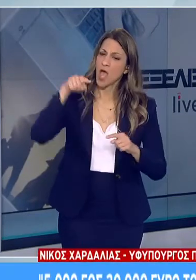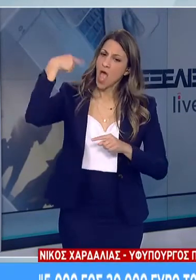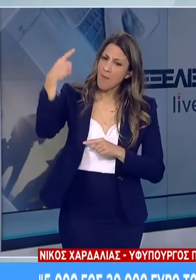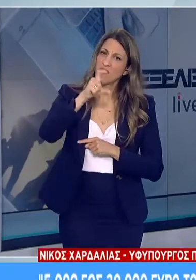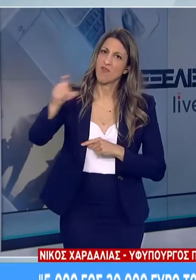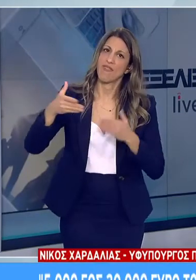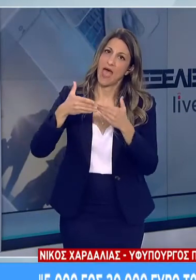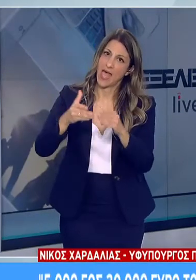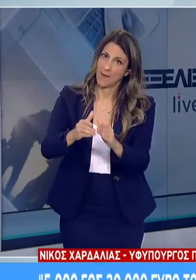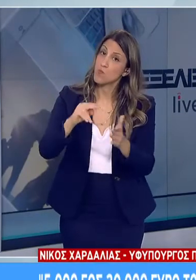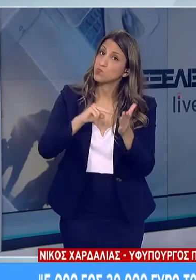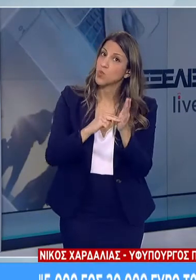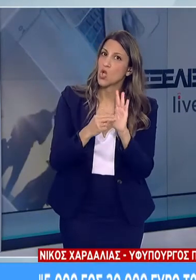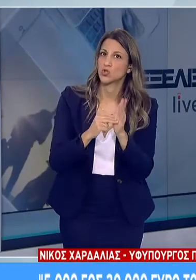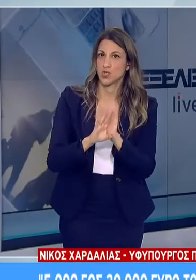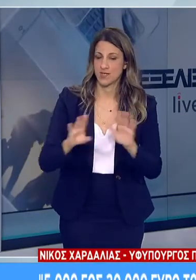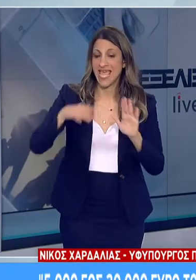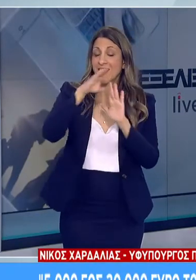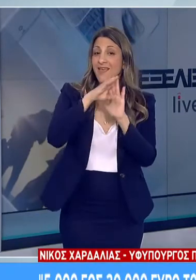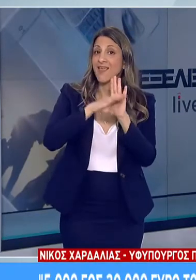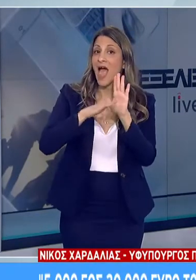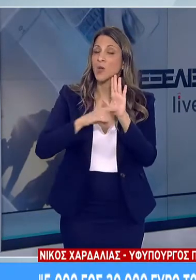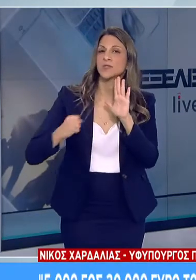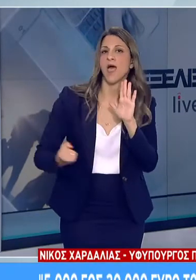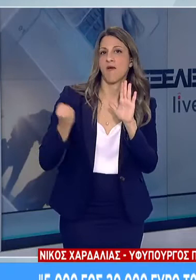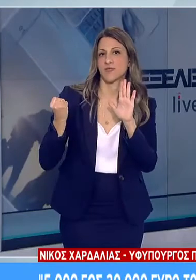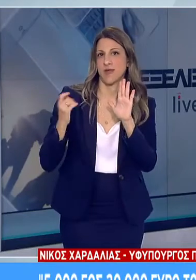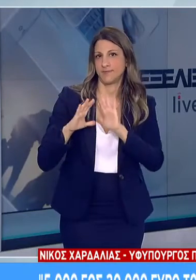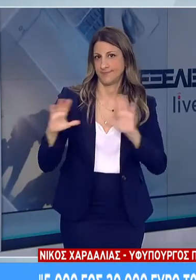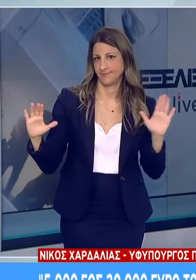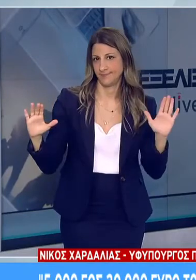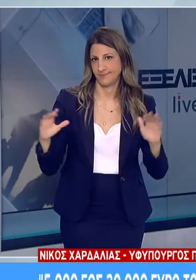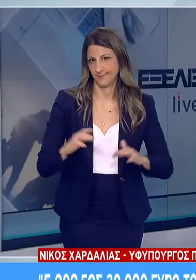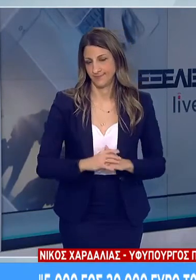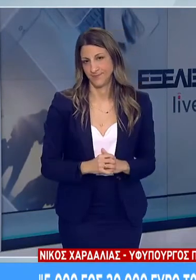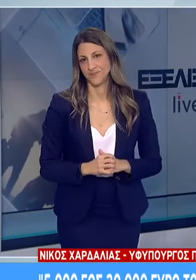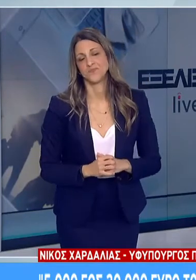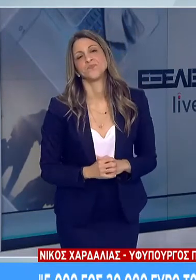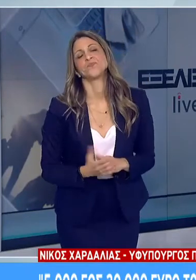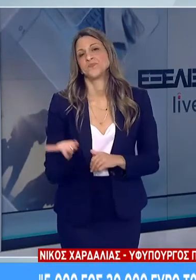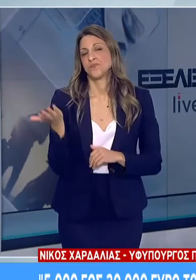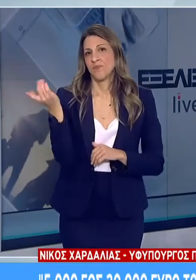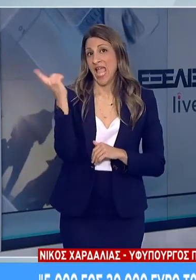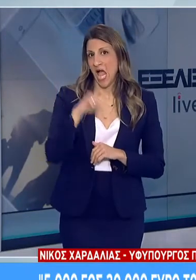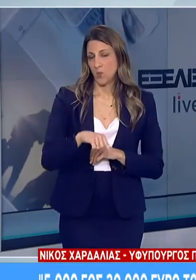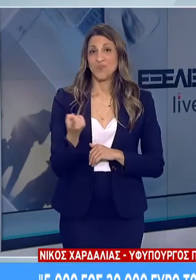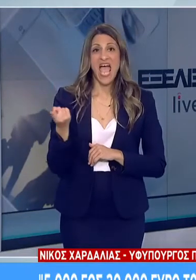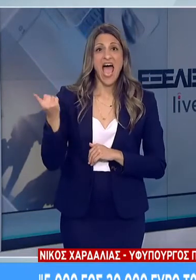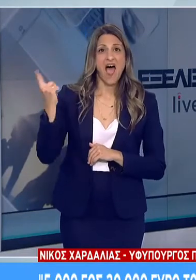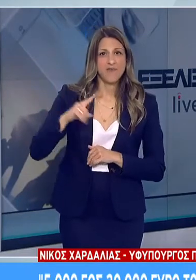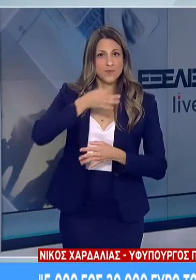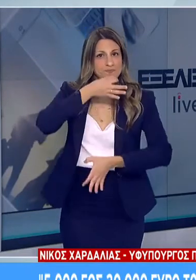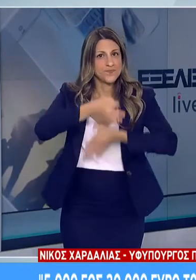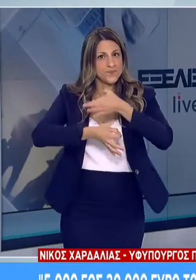εις βάρος της προσπάθειάς μας. Καμία έκπτωση εις βάρος των επόμενων φάσεων του σχεδίου μας. Επίσης σας ενημερώνω ότι αύριο θα ανακοινωθούν